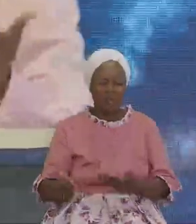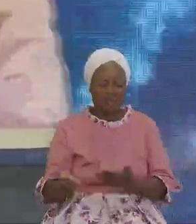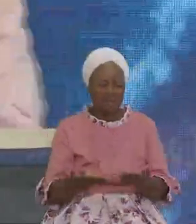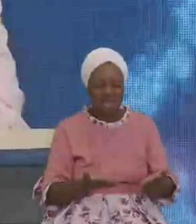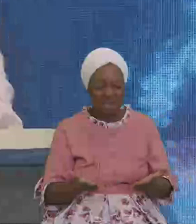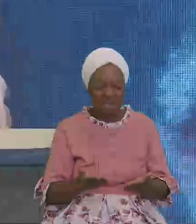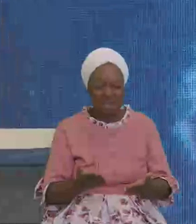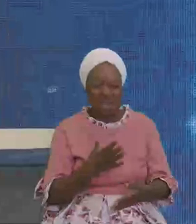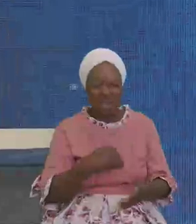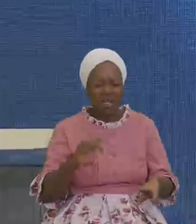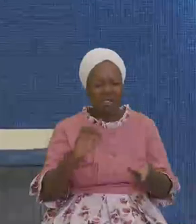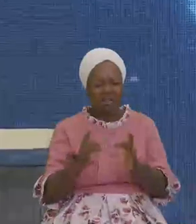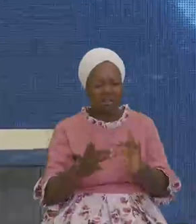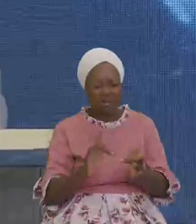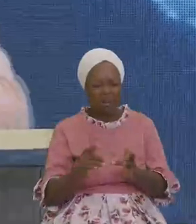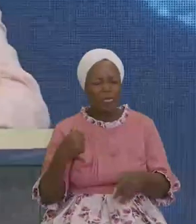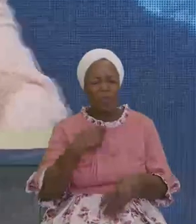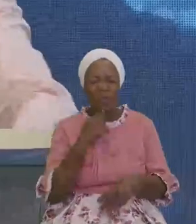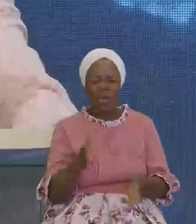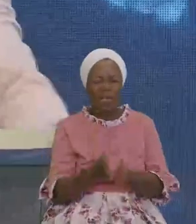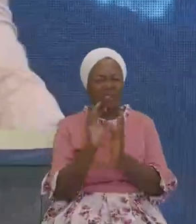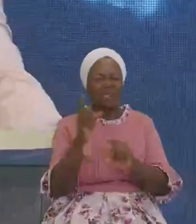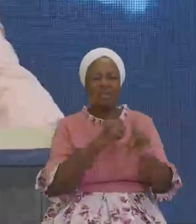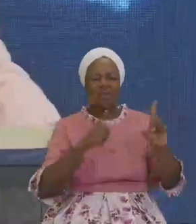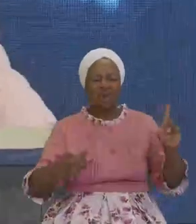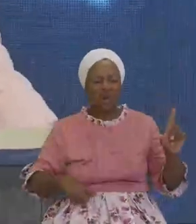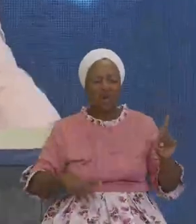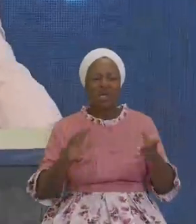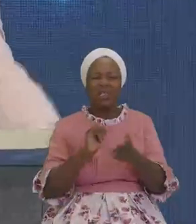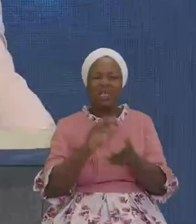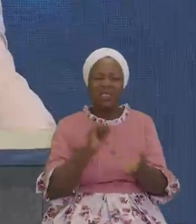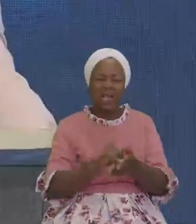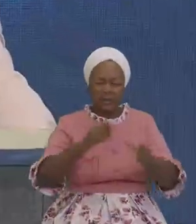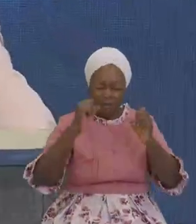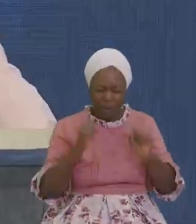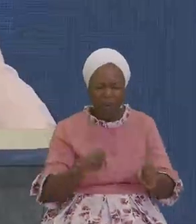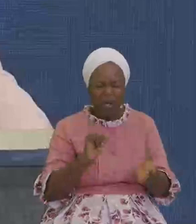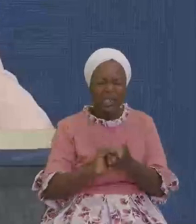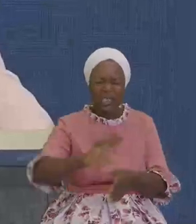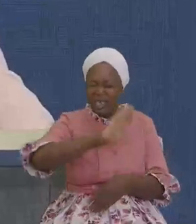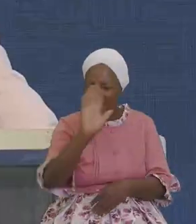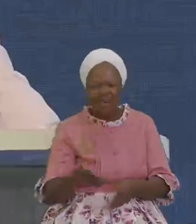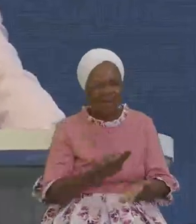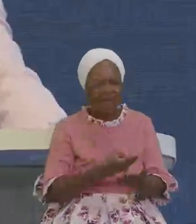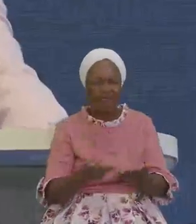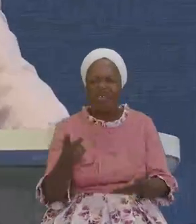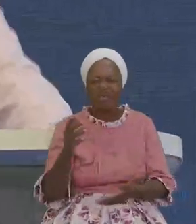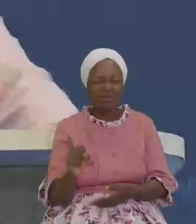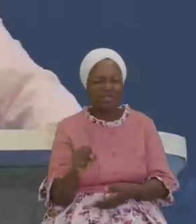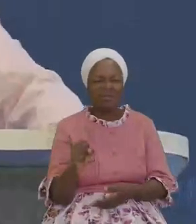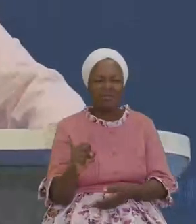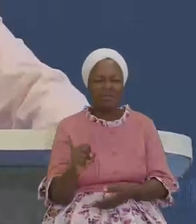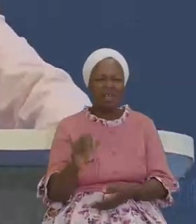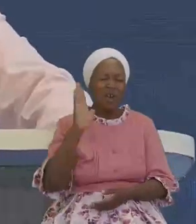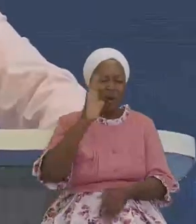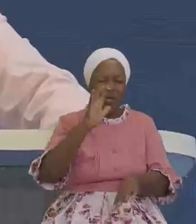chacun. Ici, en ligne, nous demandons, Seigneur, que cette puissance